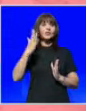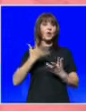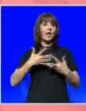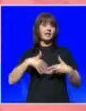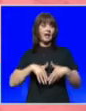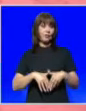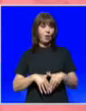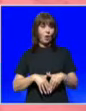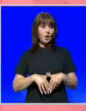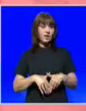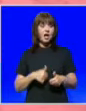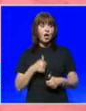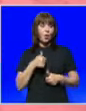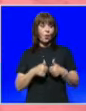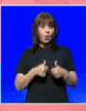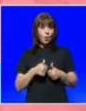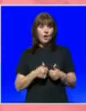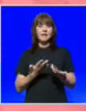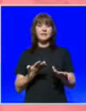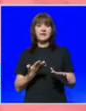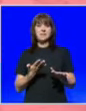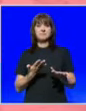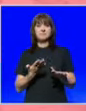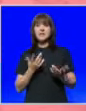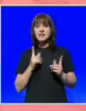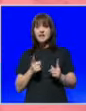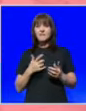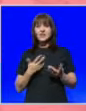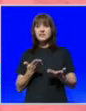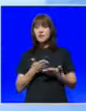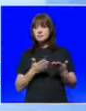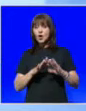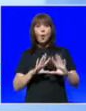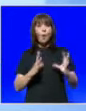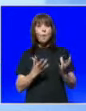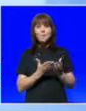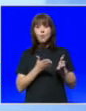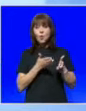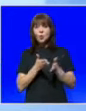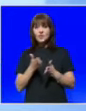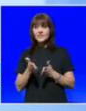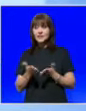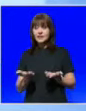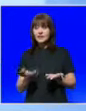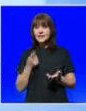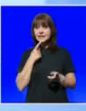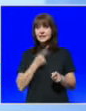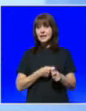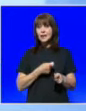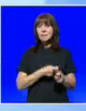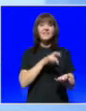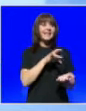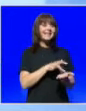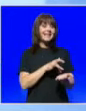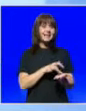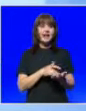високотехнологична технология, компоненти, оборудване, които са необходими за изграждането на една ядрена централа. Сред тези 15, които казахте, нови